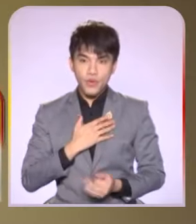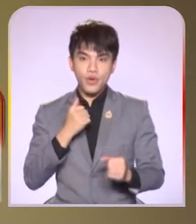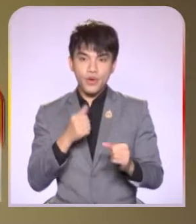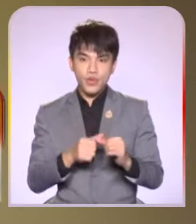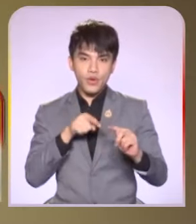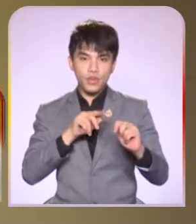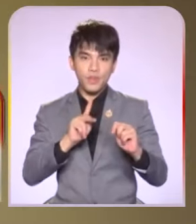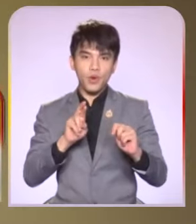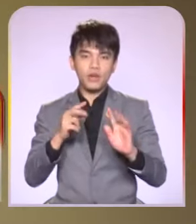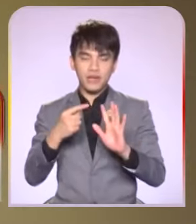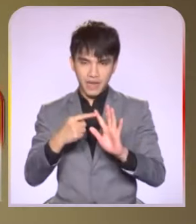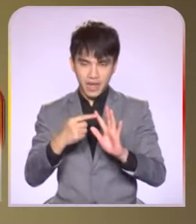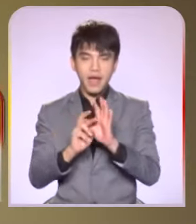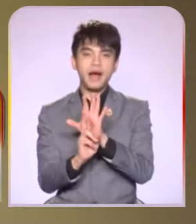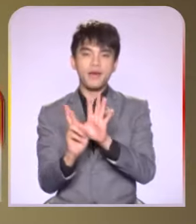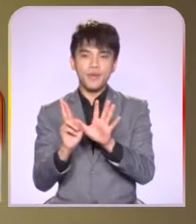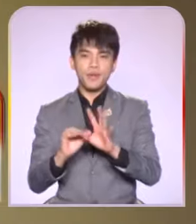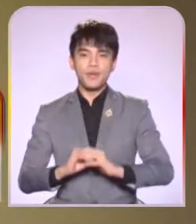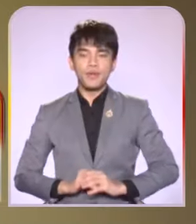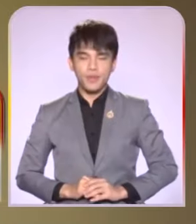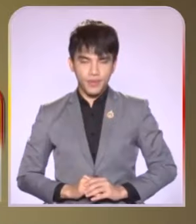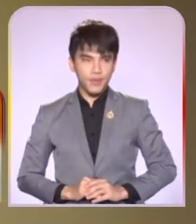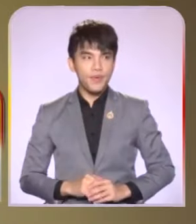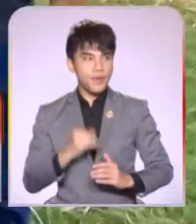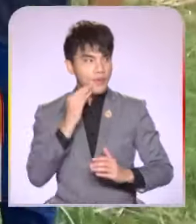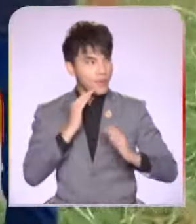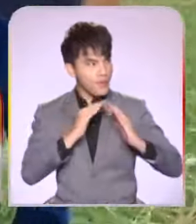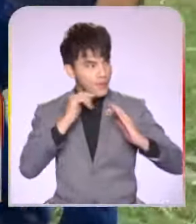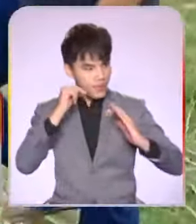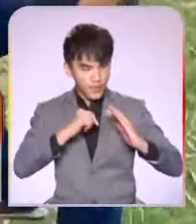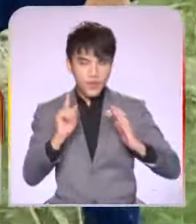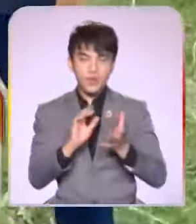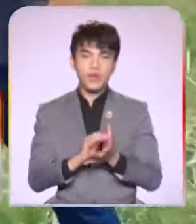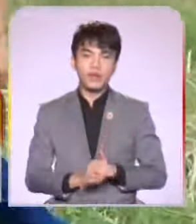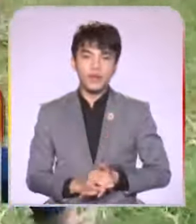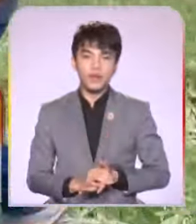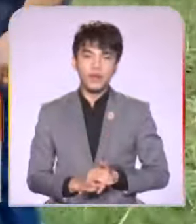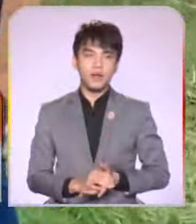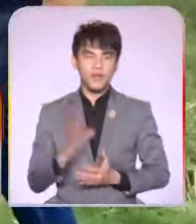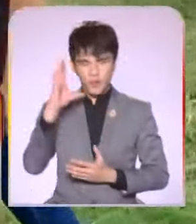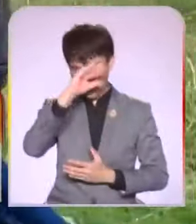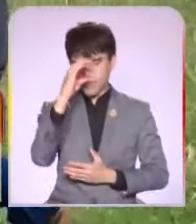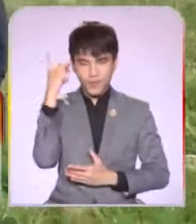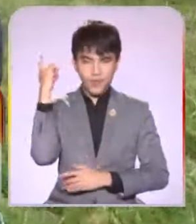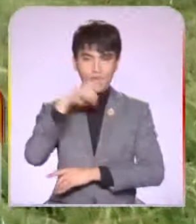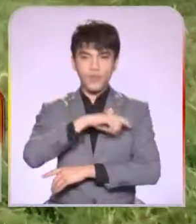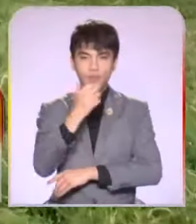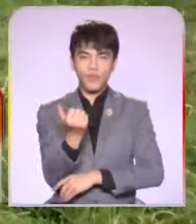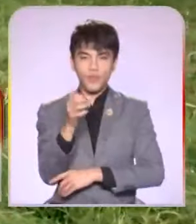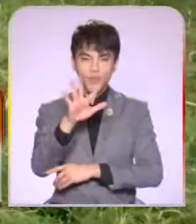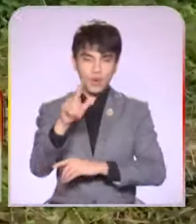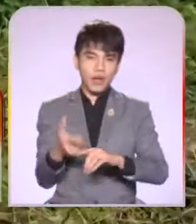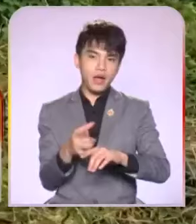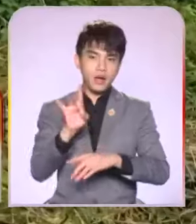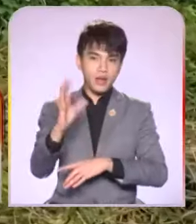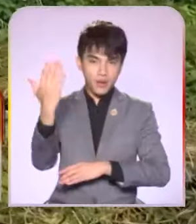ที่พื้นที่ตำบลกลับใหญ่ราชบุรีบ้านหลังนี้นะเรื่องราวเหตุการณ์มันเกิดขึ้นช่วงค่ำของ15สิงหาคม